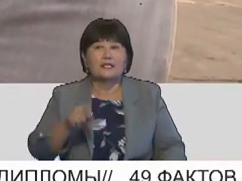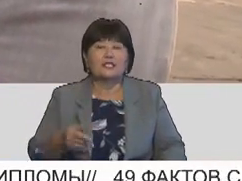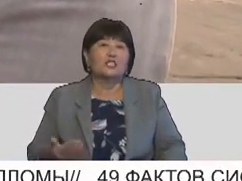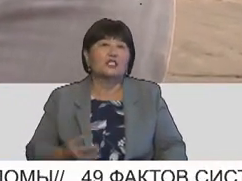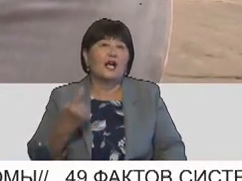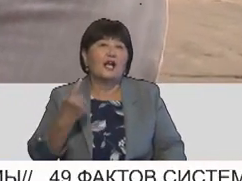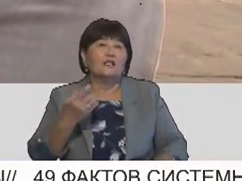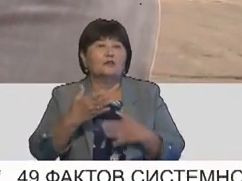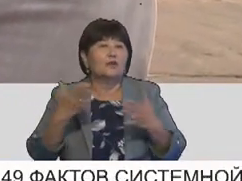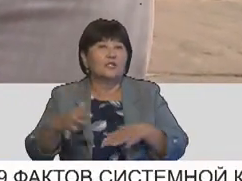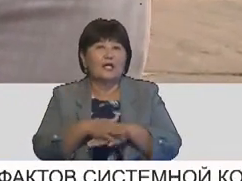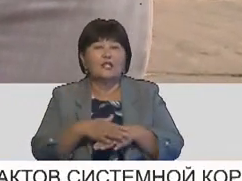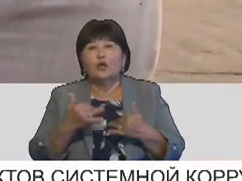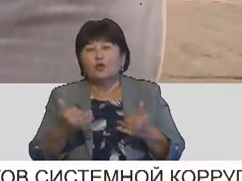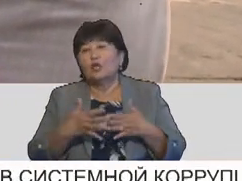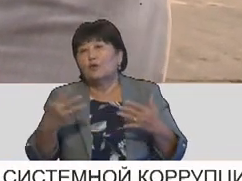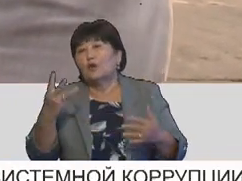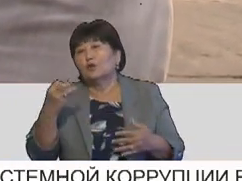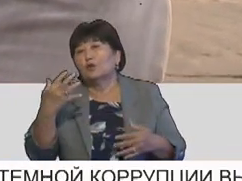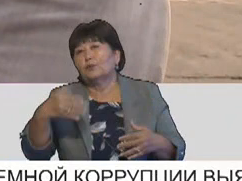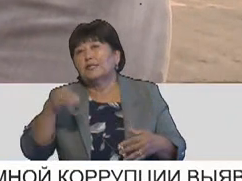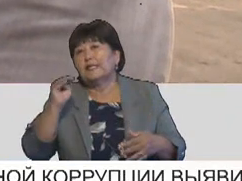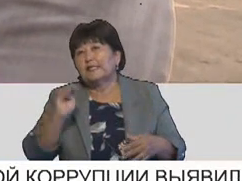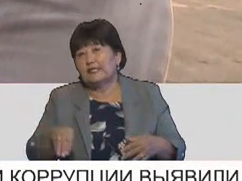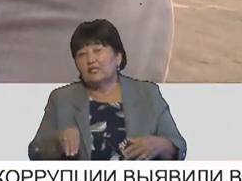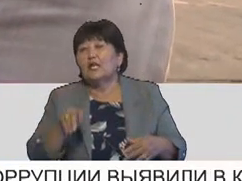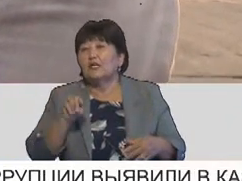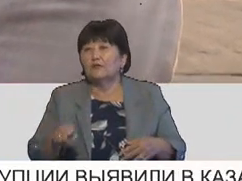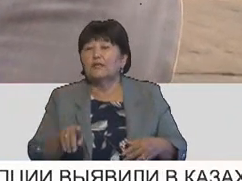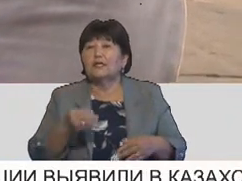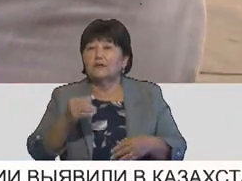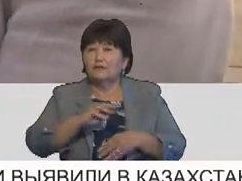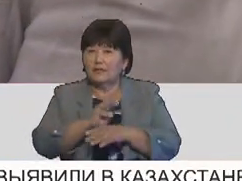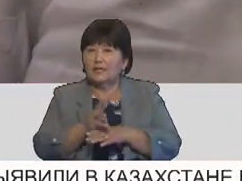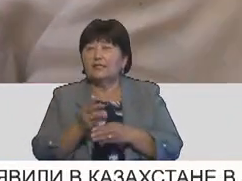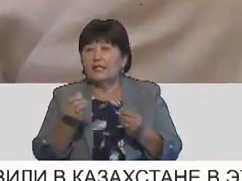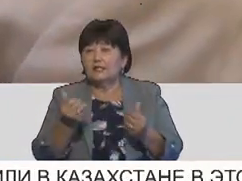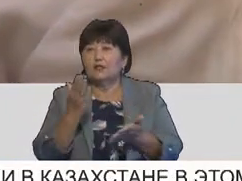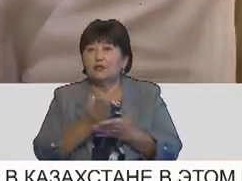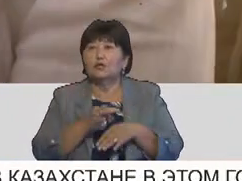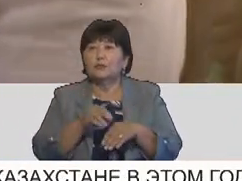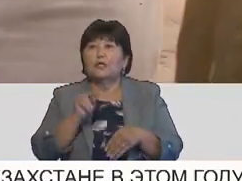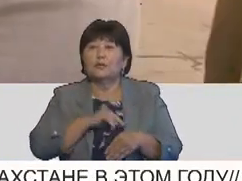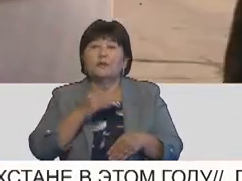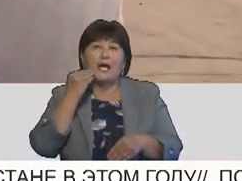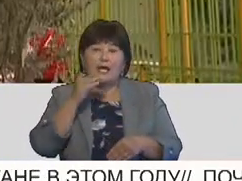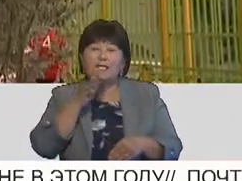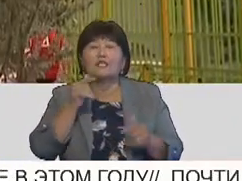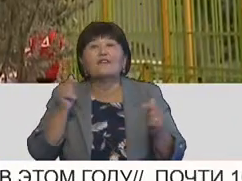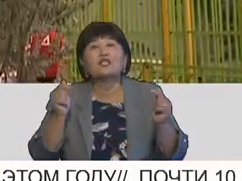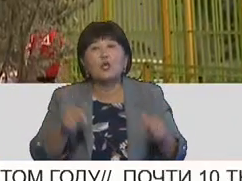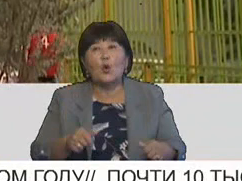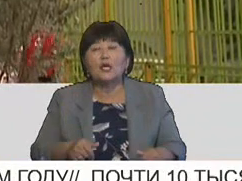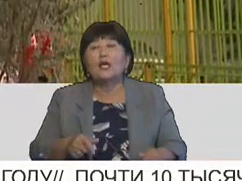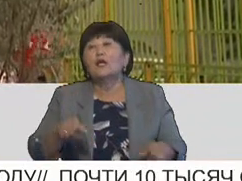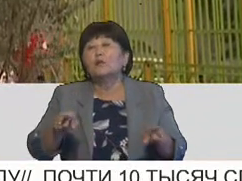1т населения уже свыше 350 сся средства выделяются нужно проводить работы качественно и в срок